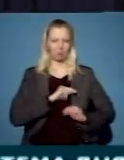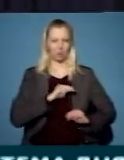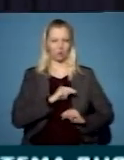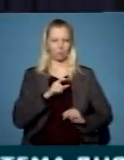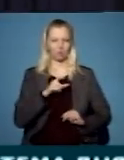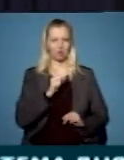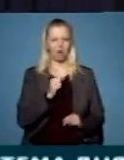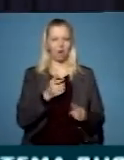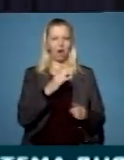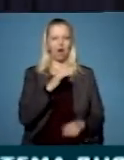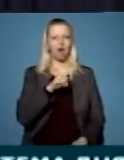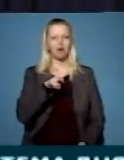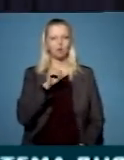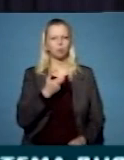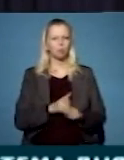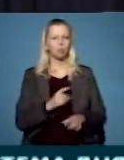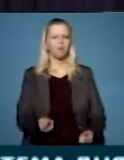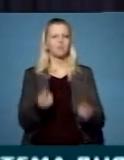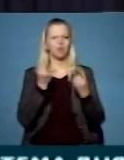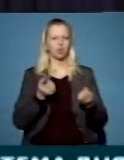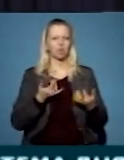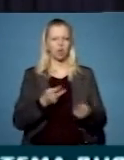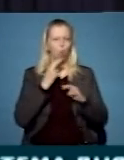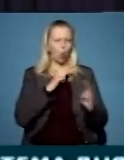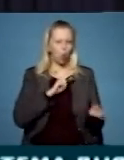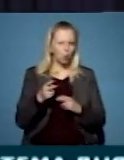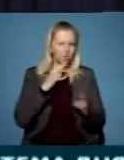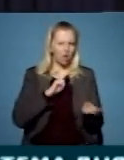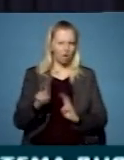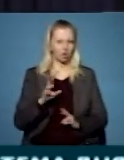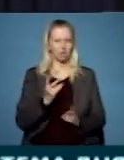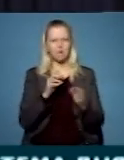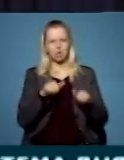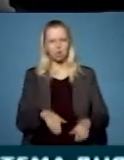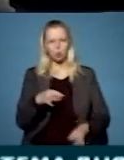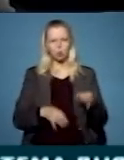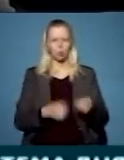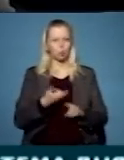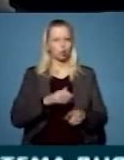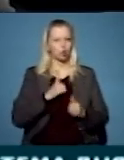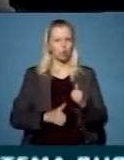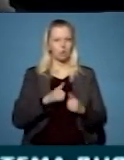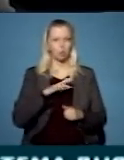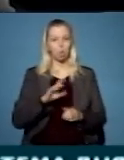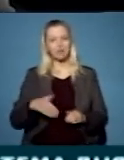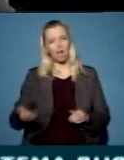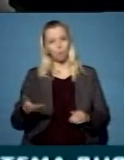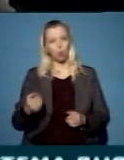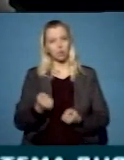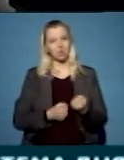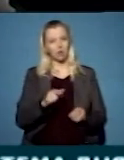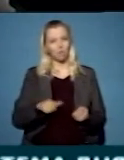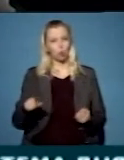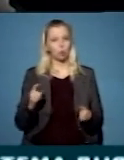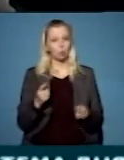з радарами, і тоді було дуже величезна кількість оскаржень, і рішення суду дуже часто були на боці водіїв, тому